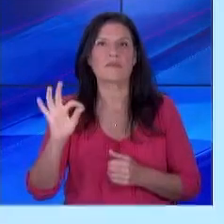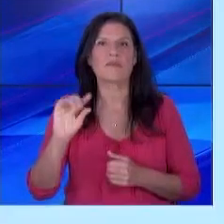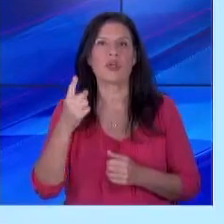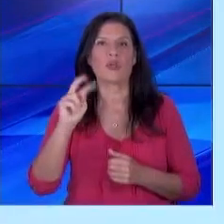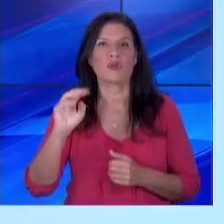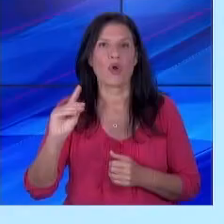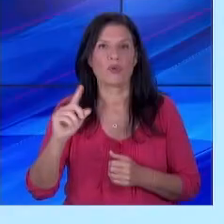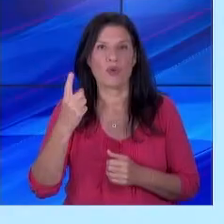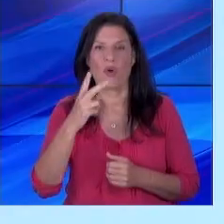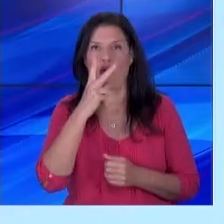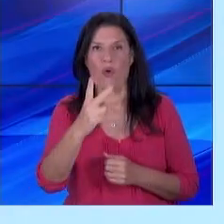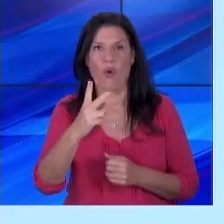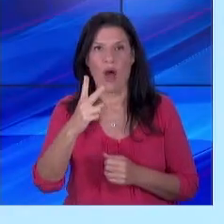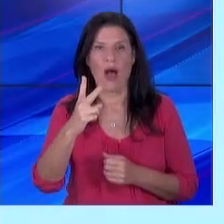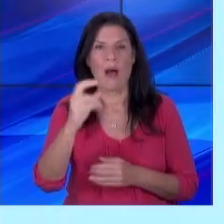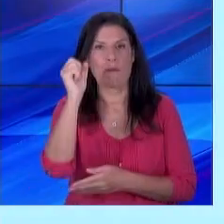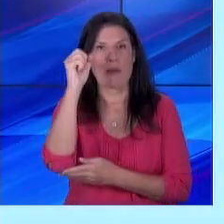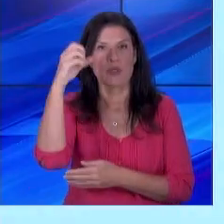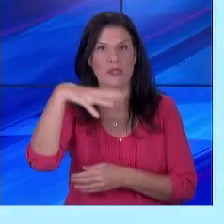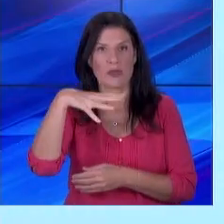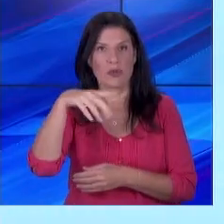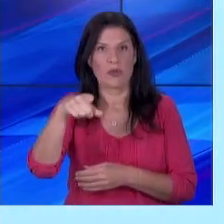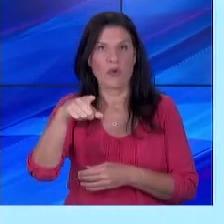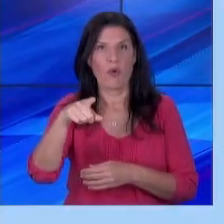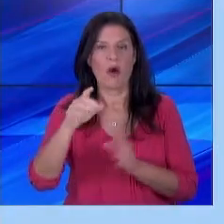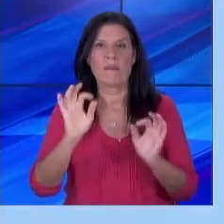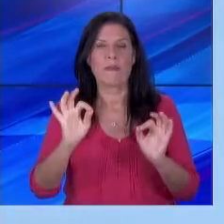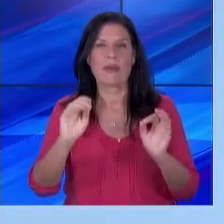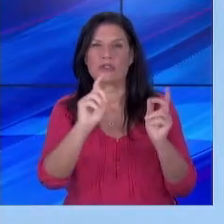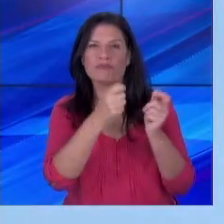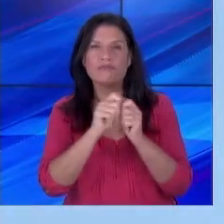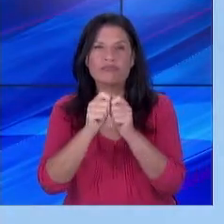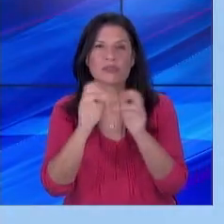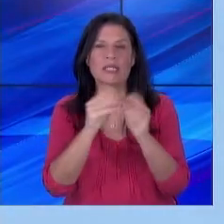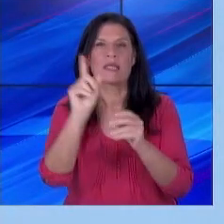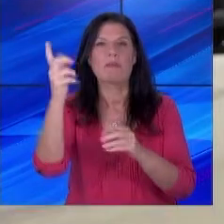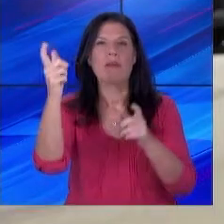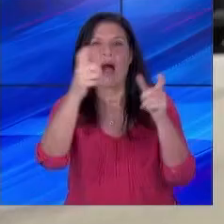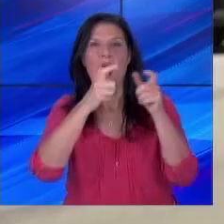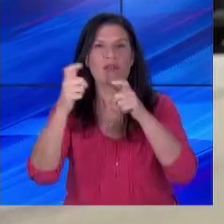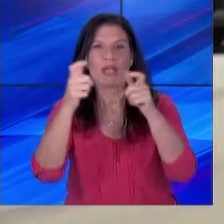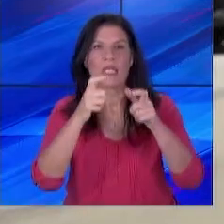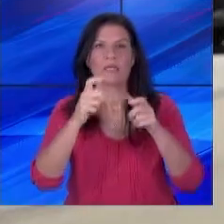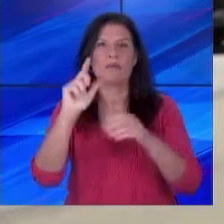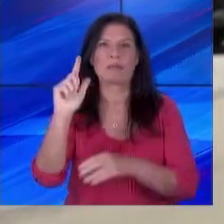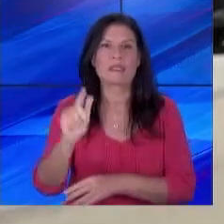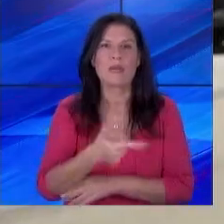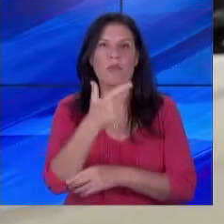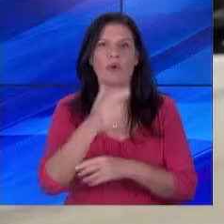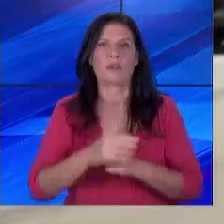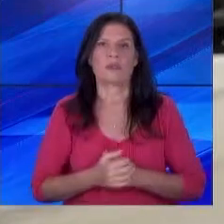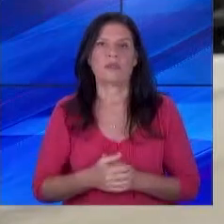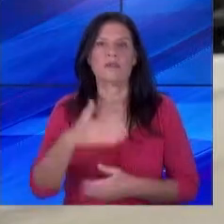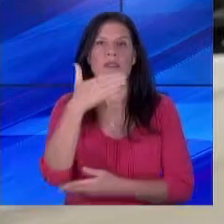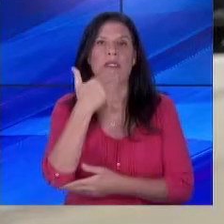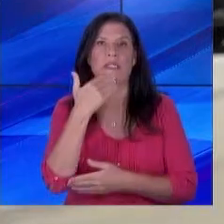כנכס לכל יישום של עיר חכמה. חיבורים מדהימים עם רחפנים, עם מצלמות, עם רדארים. מדינת ישראל נהיה צפופה יותר,